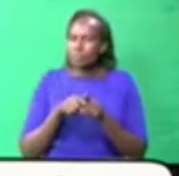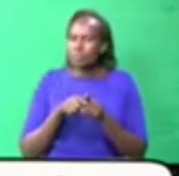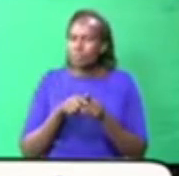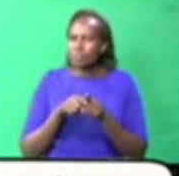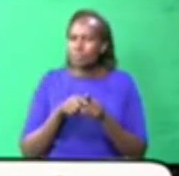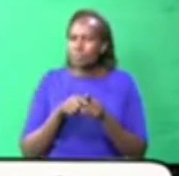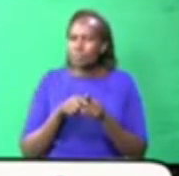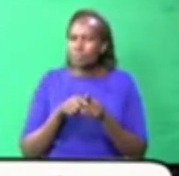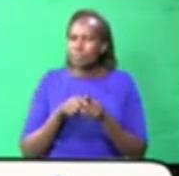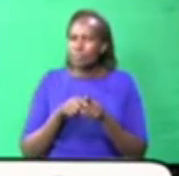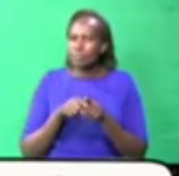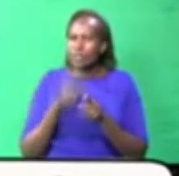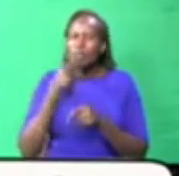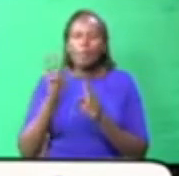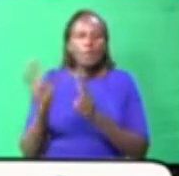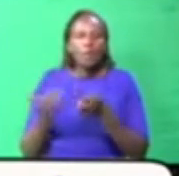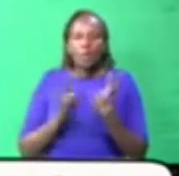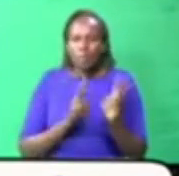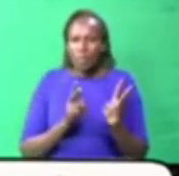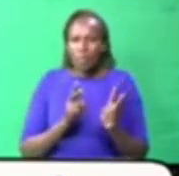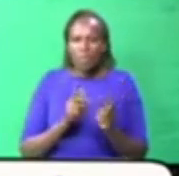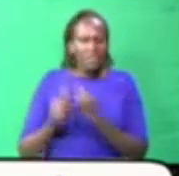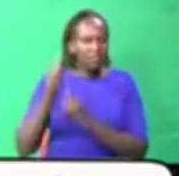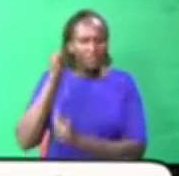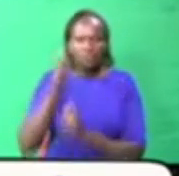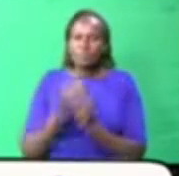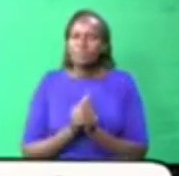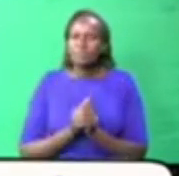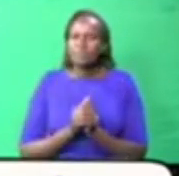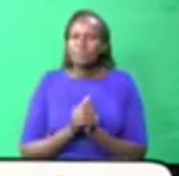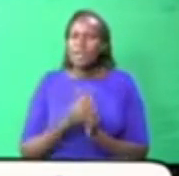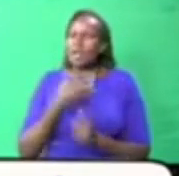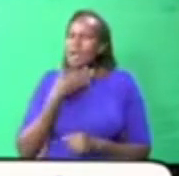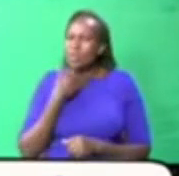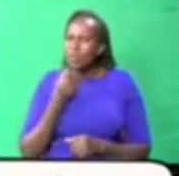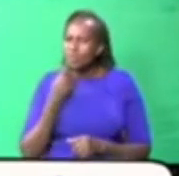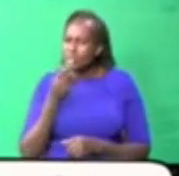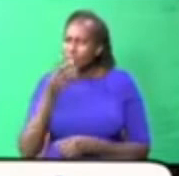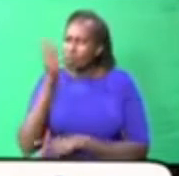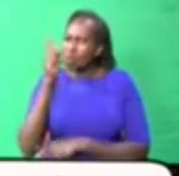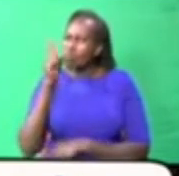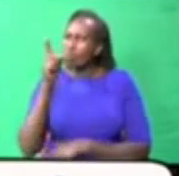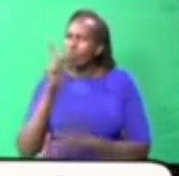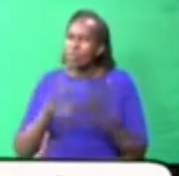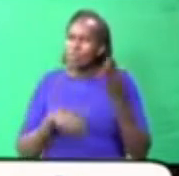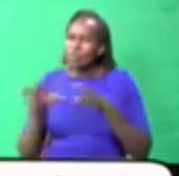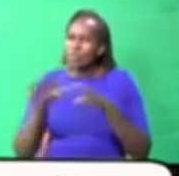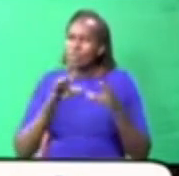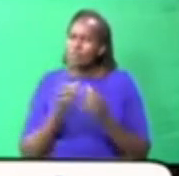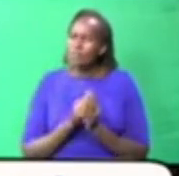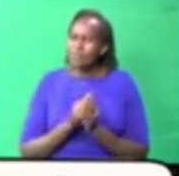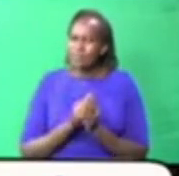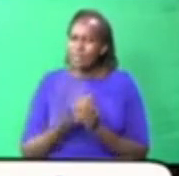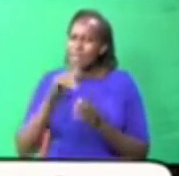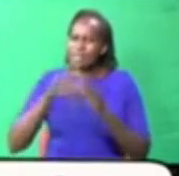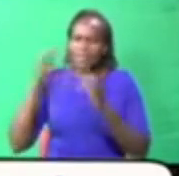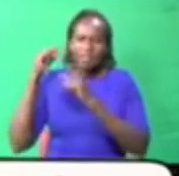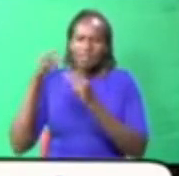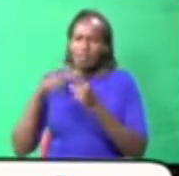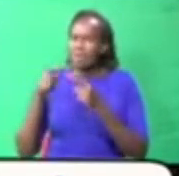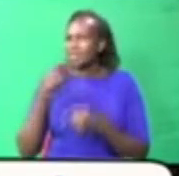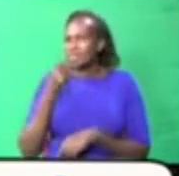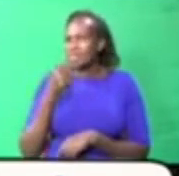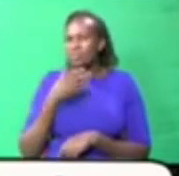muhibirania na mnabii wa kawaida. Alikataa. Alikuwa anataka kuambia Mungu, what are you doing? What is it you're doing in that generation? Mungu anambia, Father, I can't